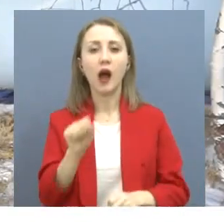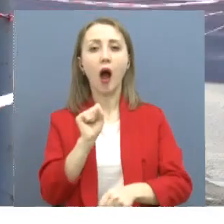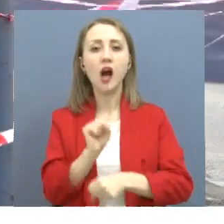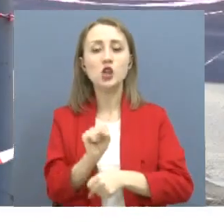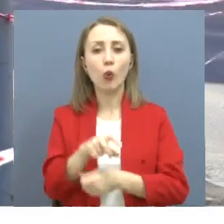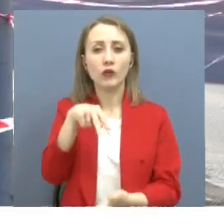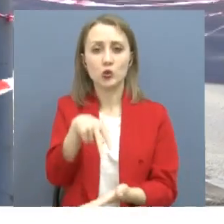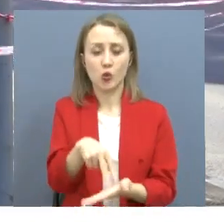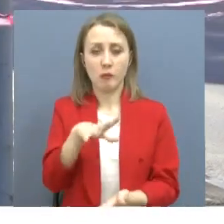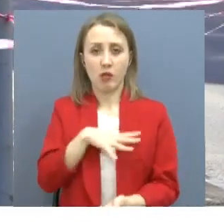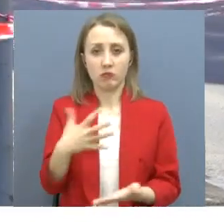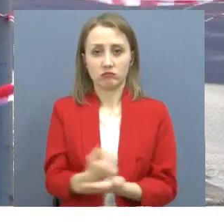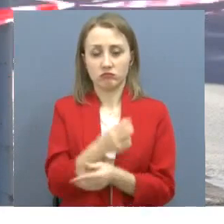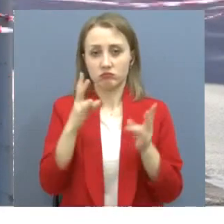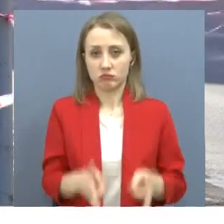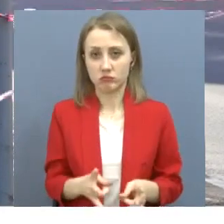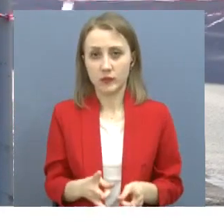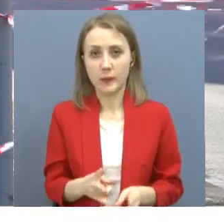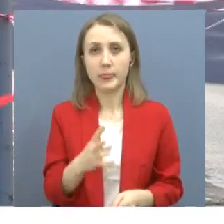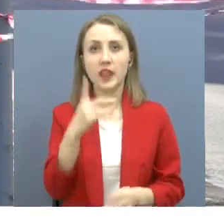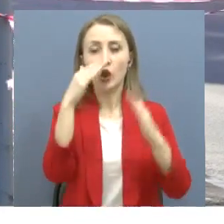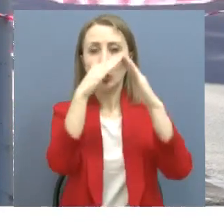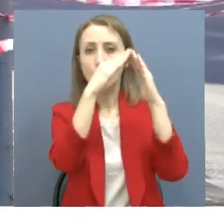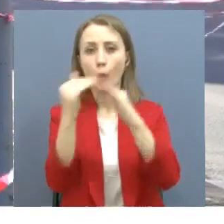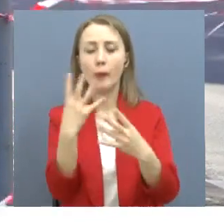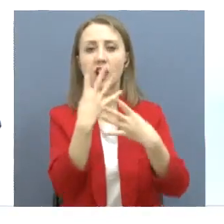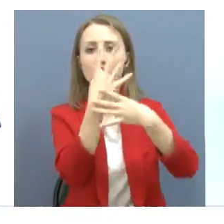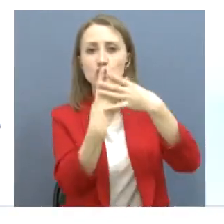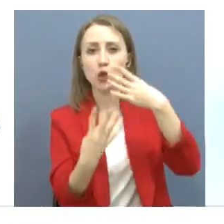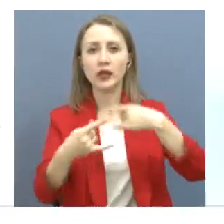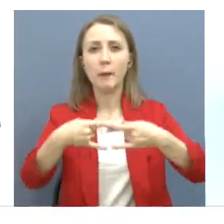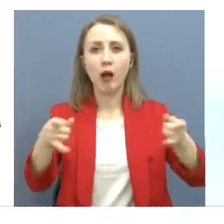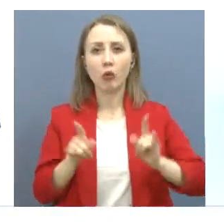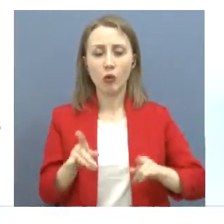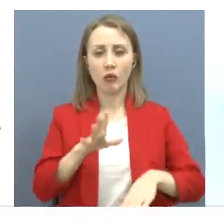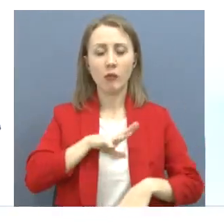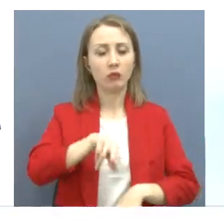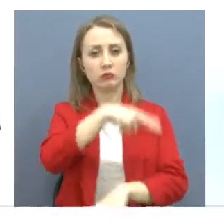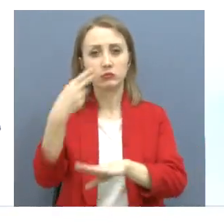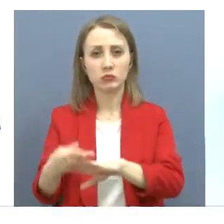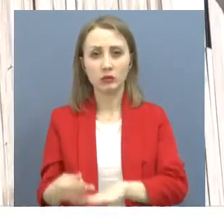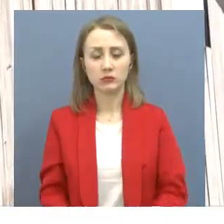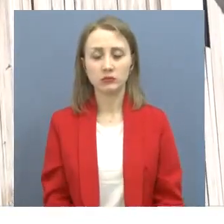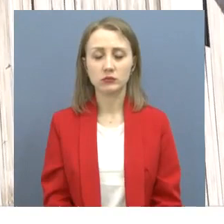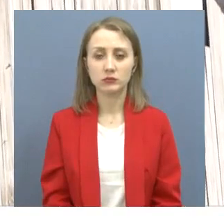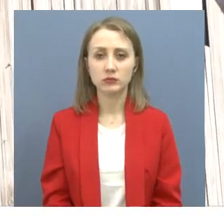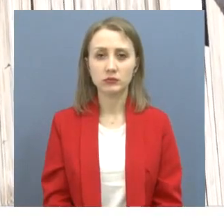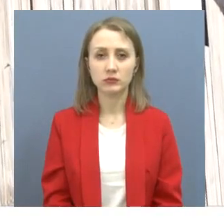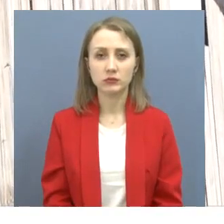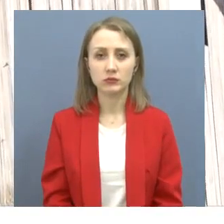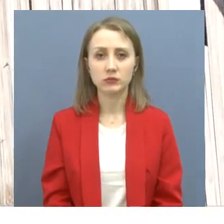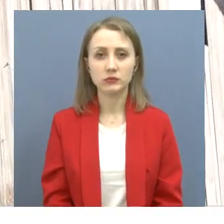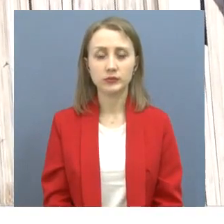автобусных остановках. На одном из многоэтажных домов упали решетки на балконах. Анель Бесенбаева, Гульбекет Хаза, Василий Вережников, Ермек